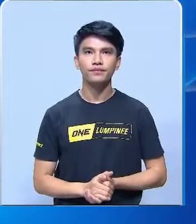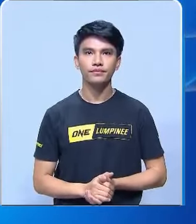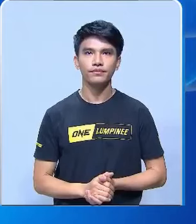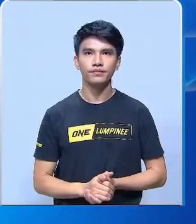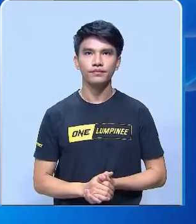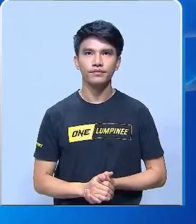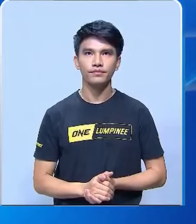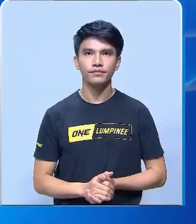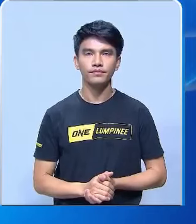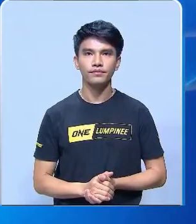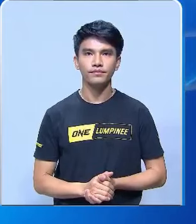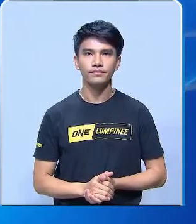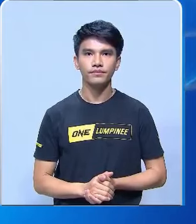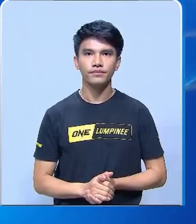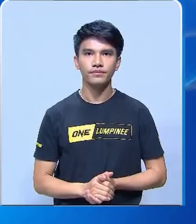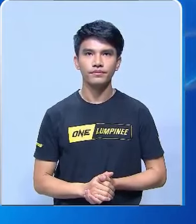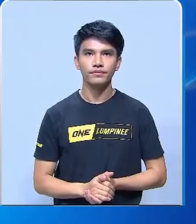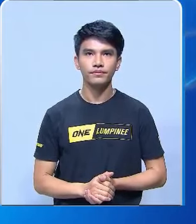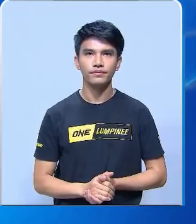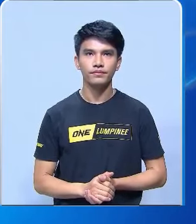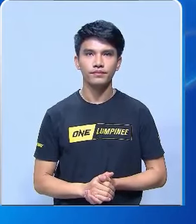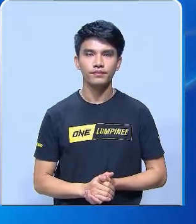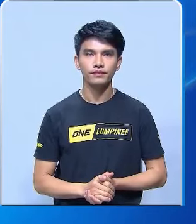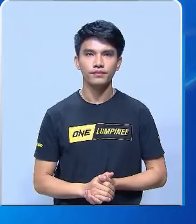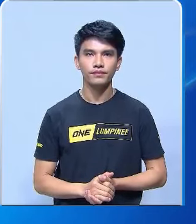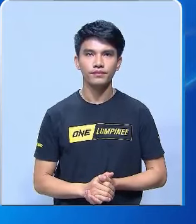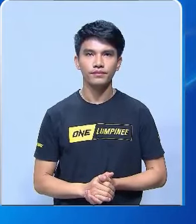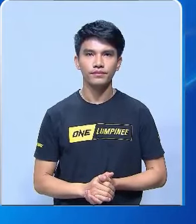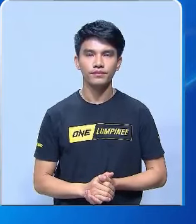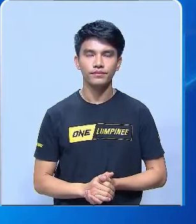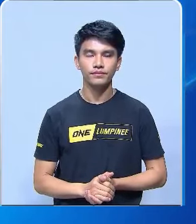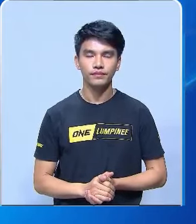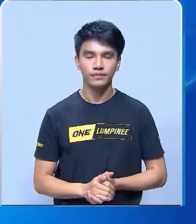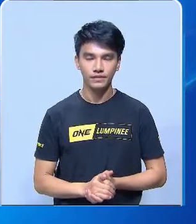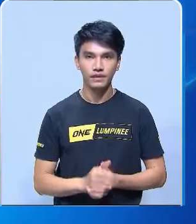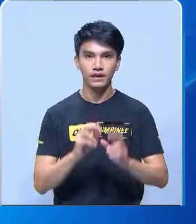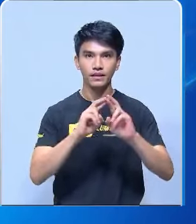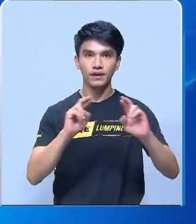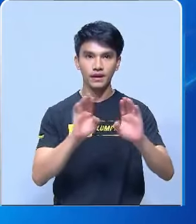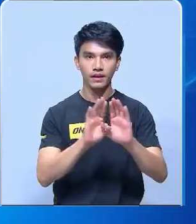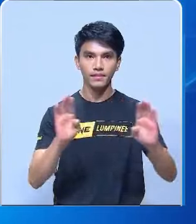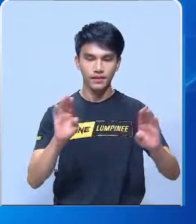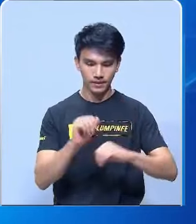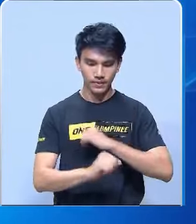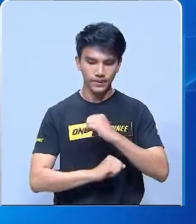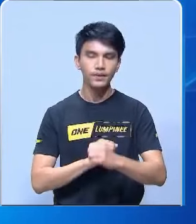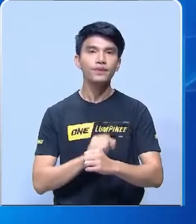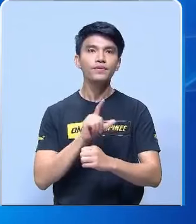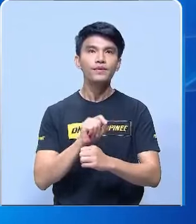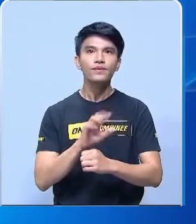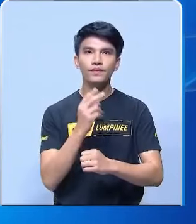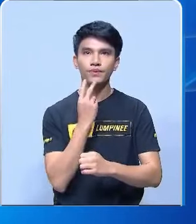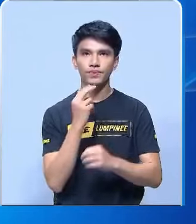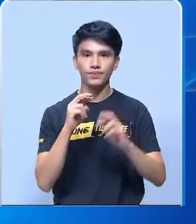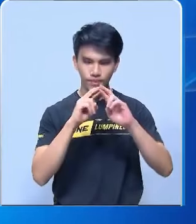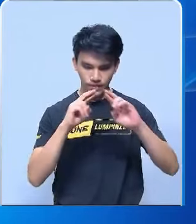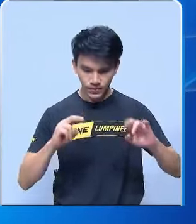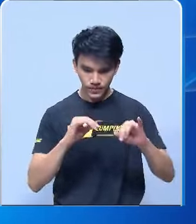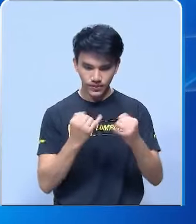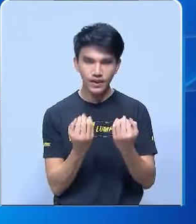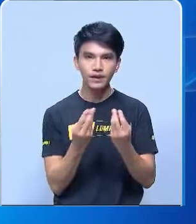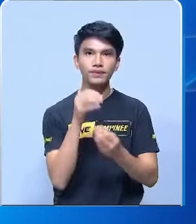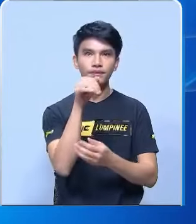หมดตัวเลย เนี่ยเปิดมา25ปีคุณเปิ้ลก็ไปเห็นเจ้าของร้านนั่งขุดดิน